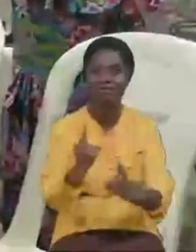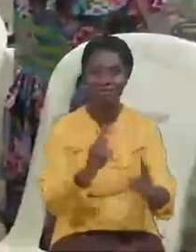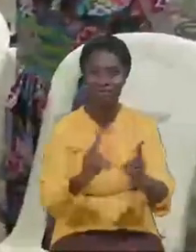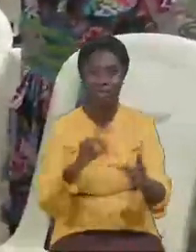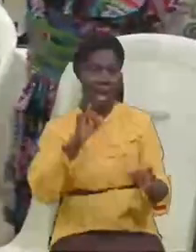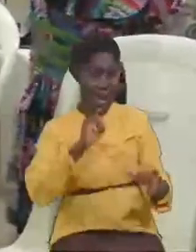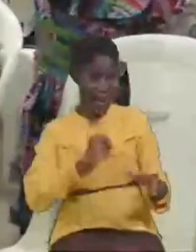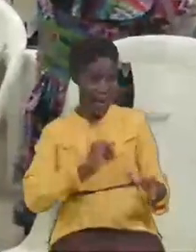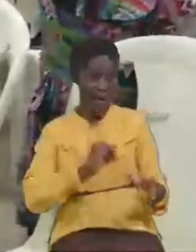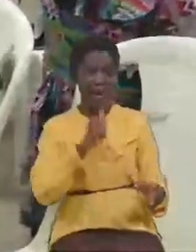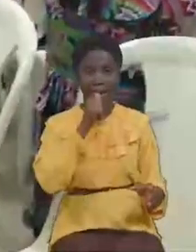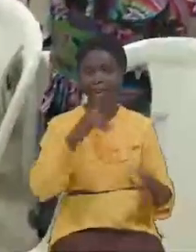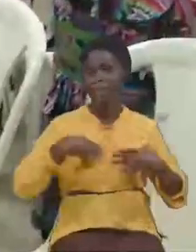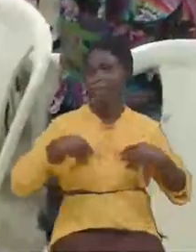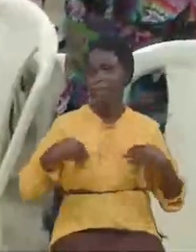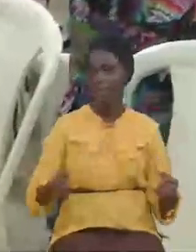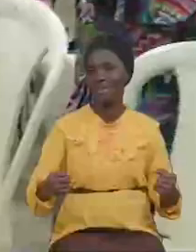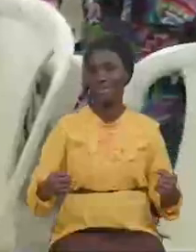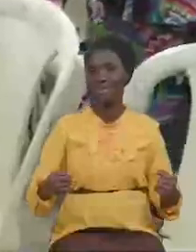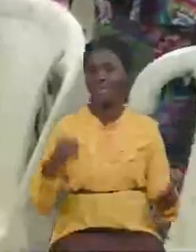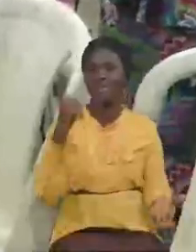Je suis guéri.